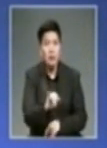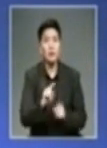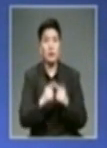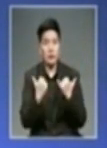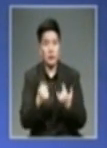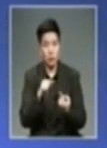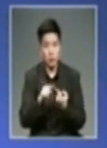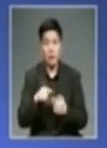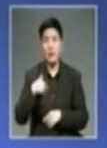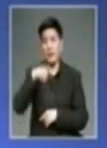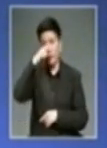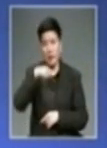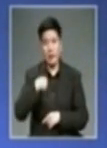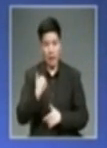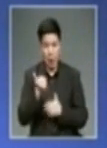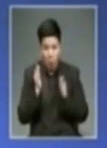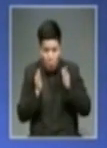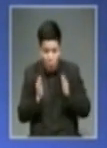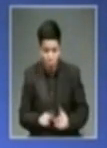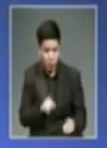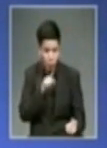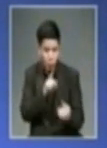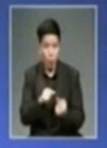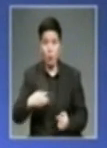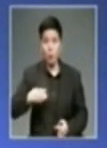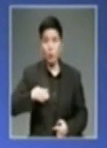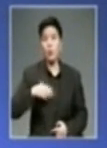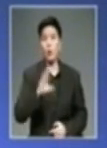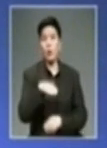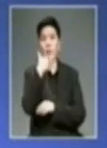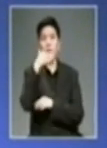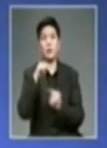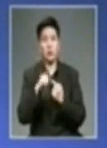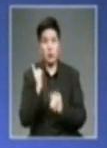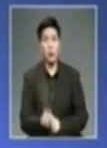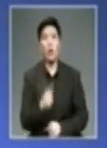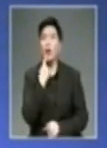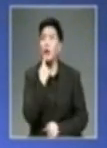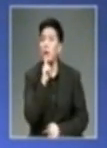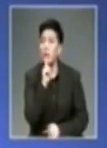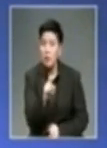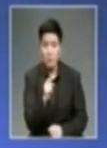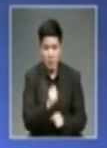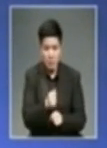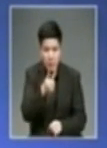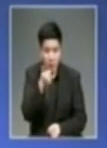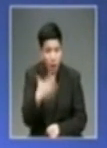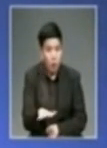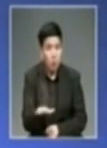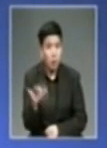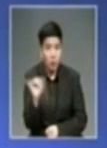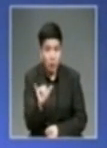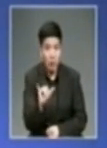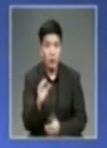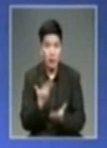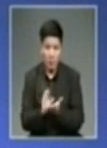มือนเป็นลูกค้าที่จะต้องได้ทรัพยากรมนุษย์ที่ตรงความต้องการของประเทศเหล่านี้ต้องถามว่าทำได้ดีแล้วหรือยังนะครับสมกับการใช้